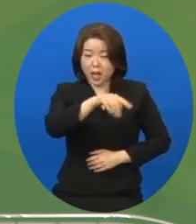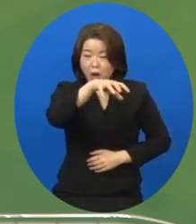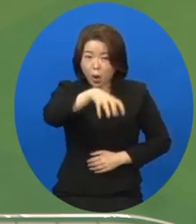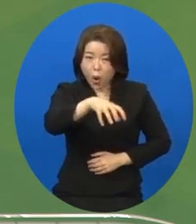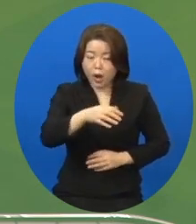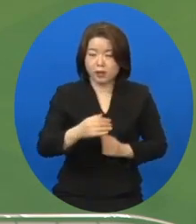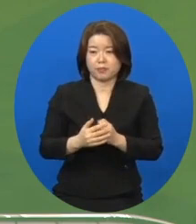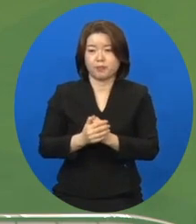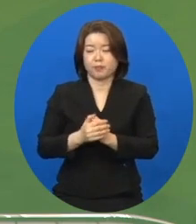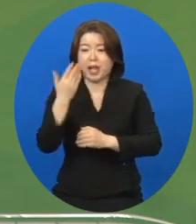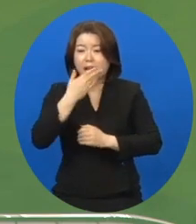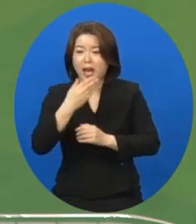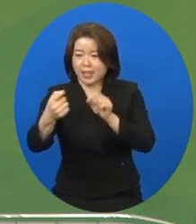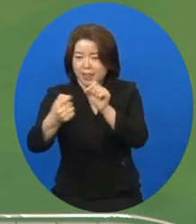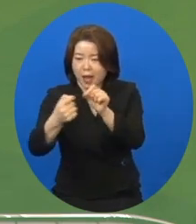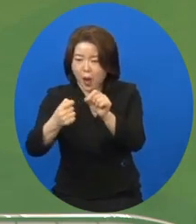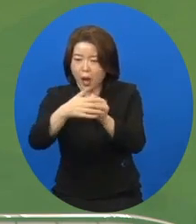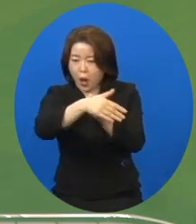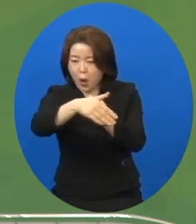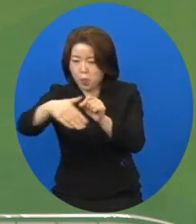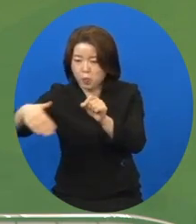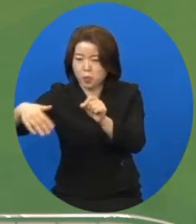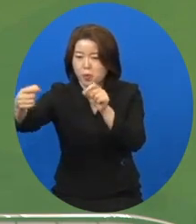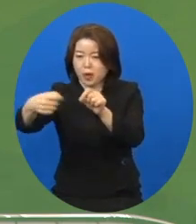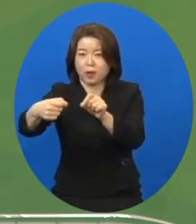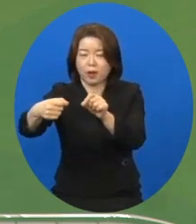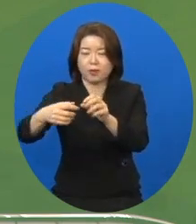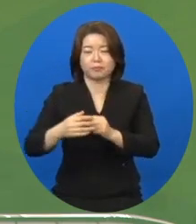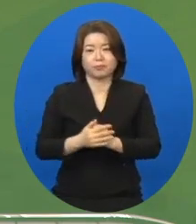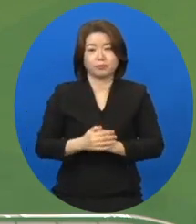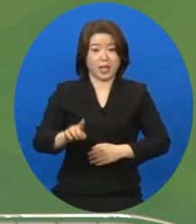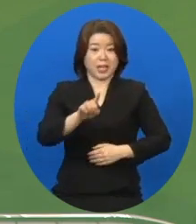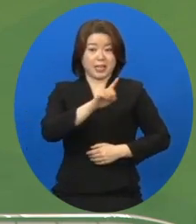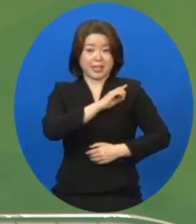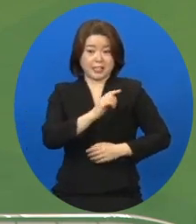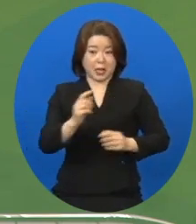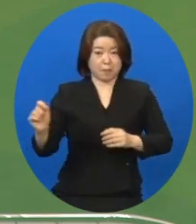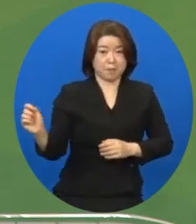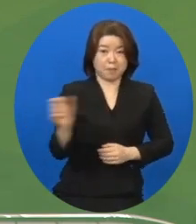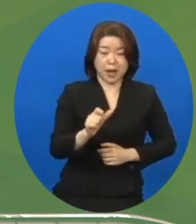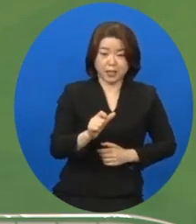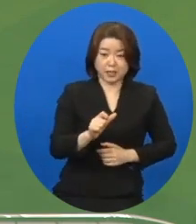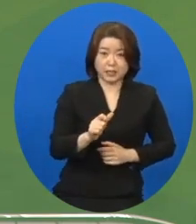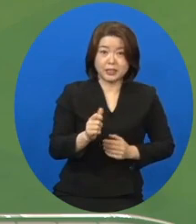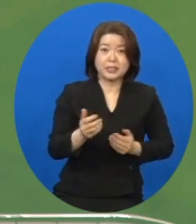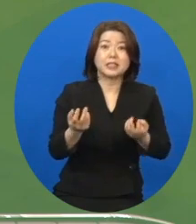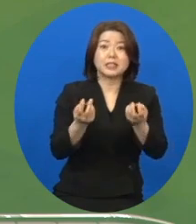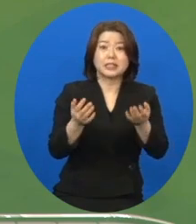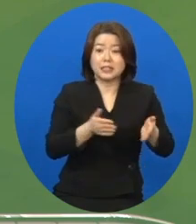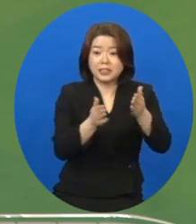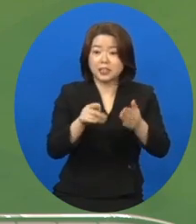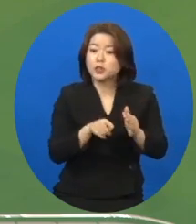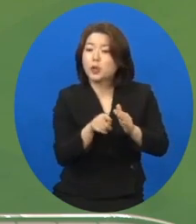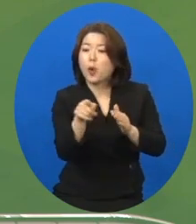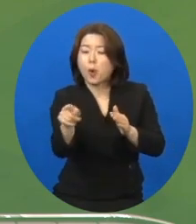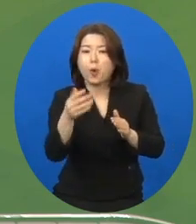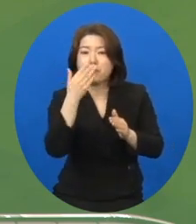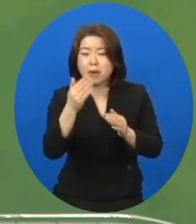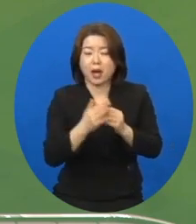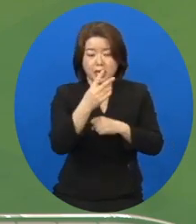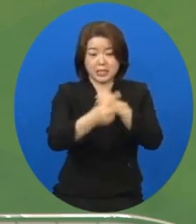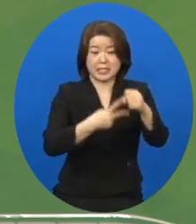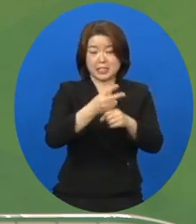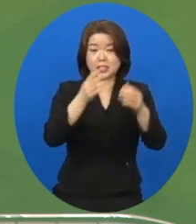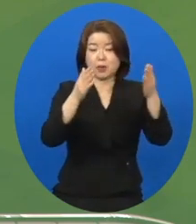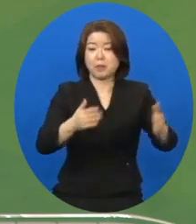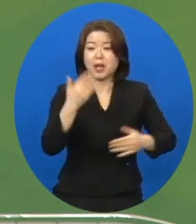땅과의 접경입니다. 가장 빠른 길로 가면 그 길로 들어가면 되는 거예요. 2년 만에 가나안 땅에